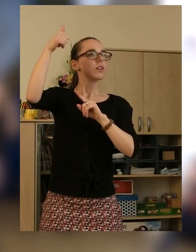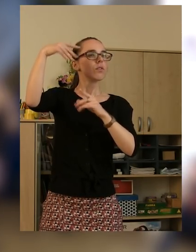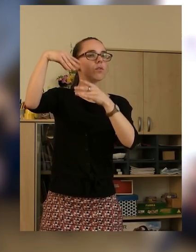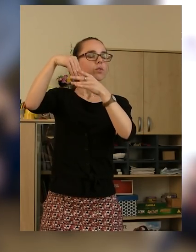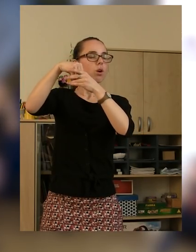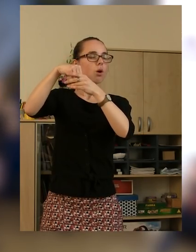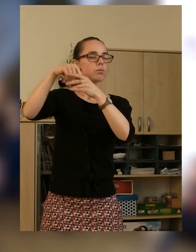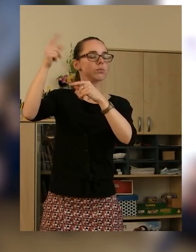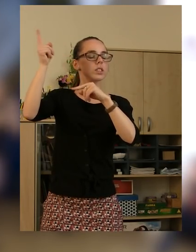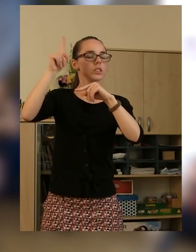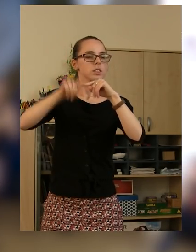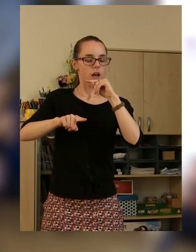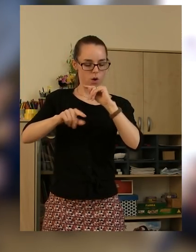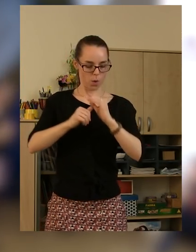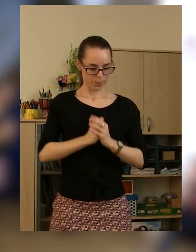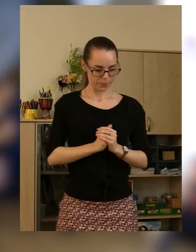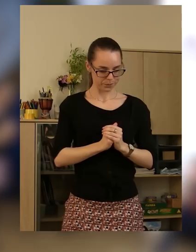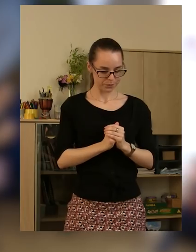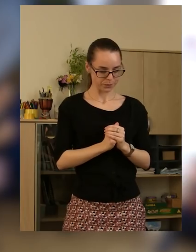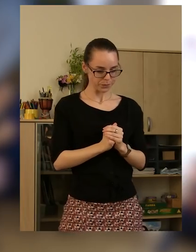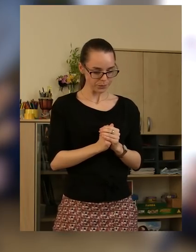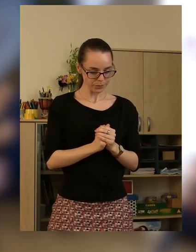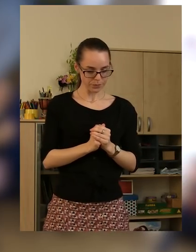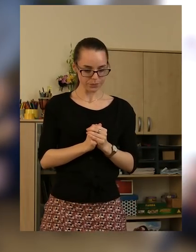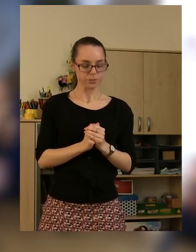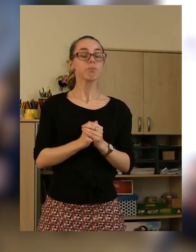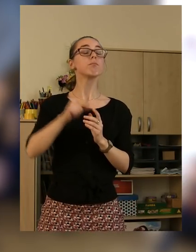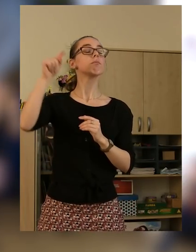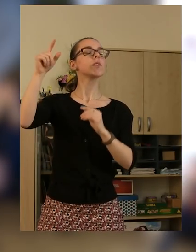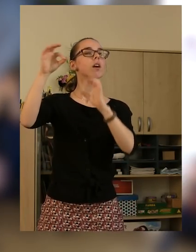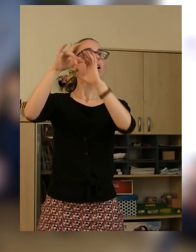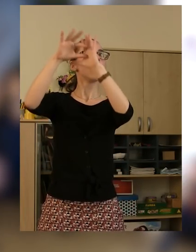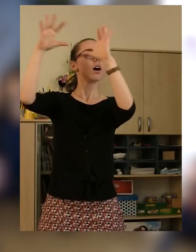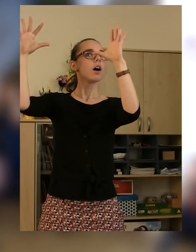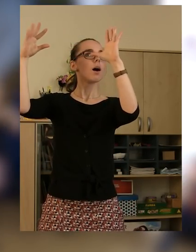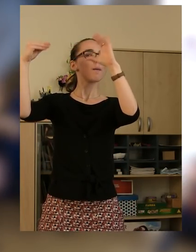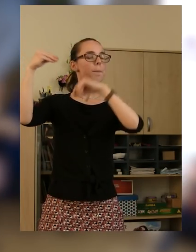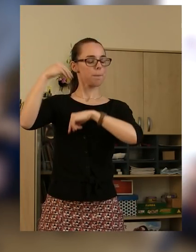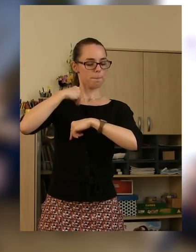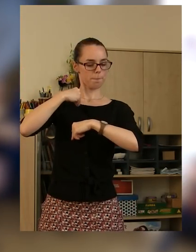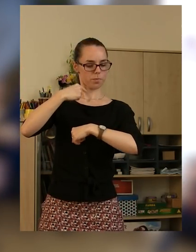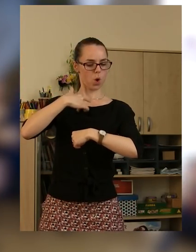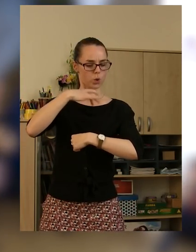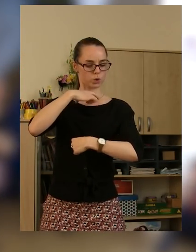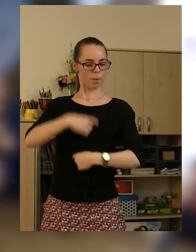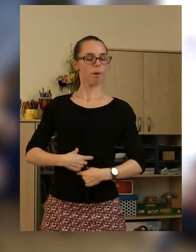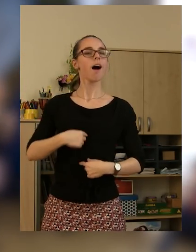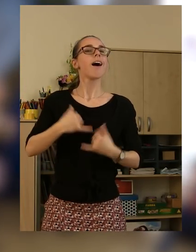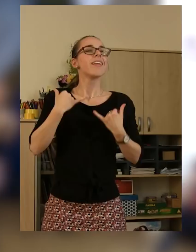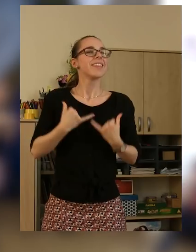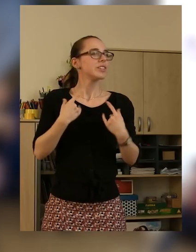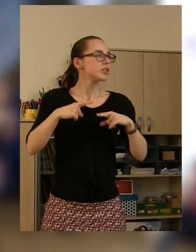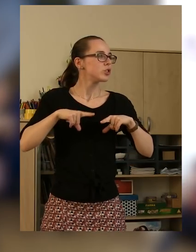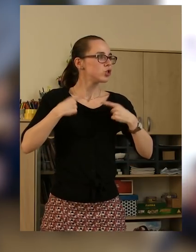Tedy můj sen vlastně říká, podívej, ty seš teď v určité fázi svého vývoje.